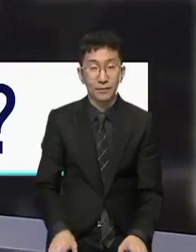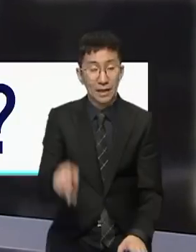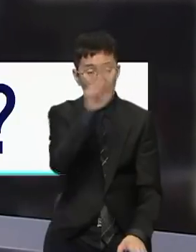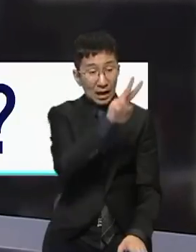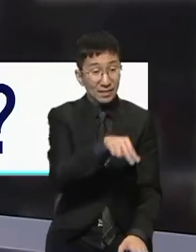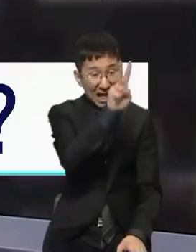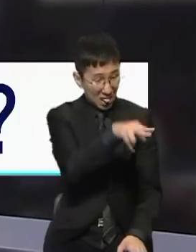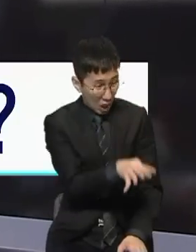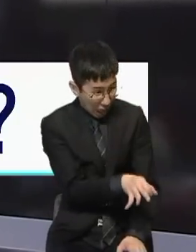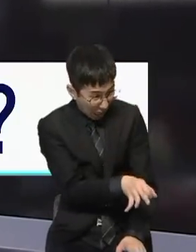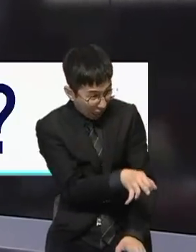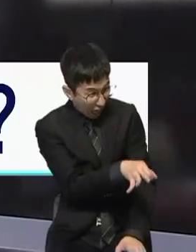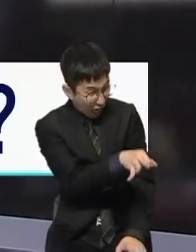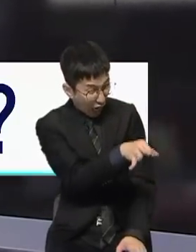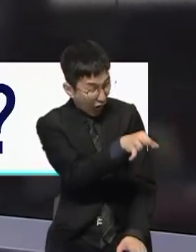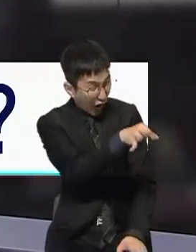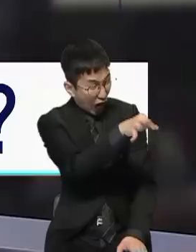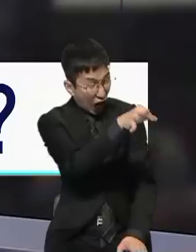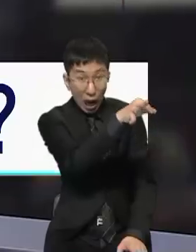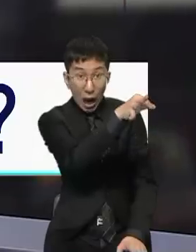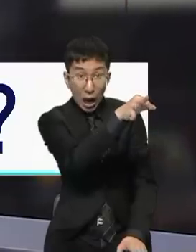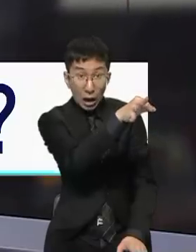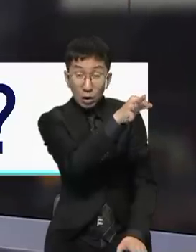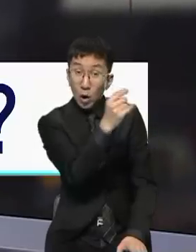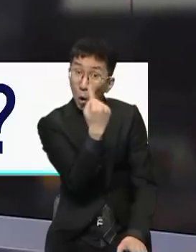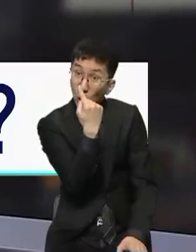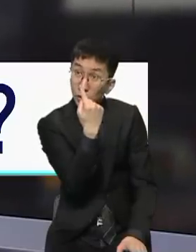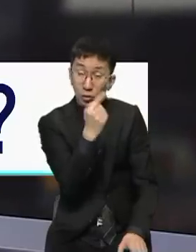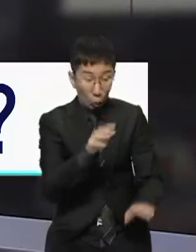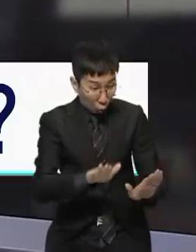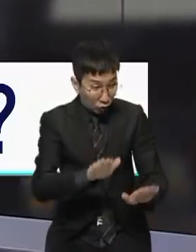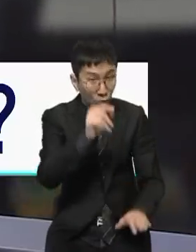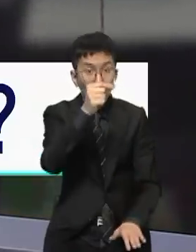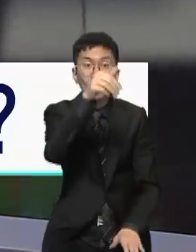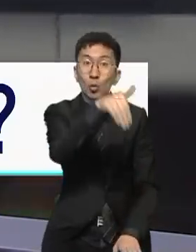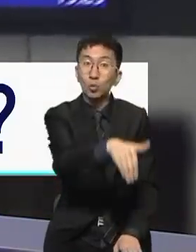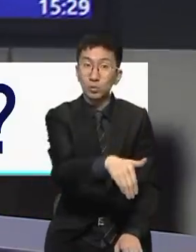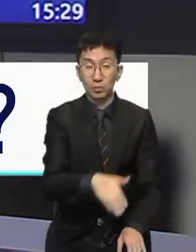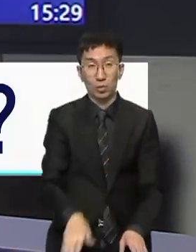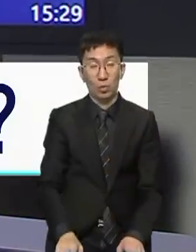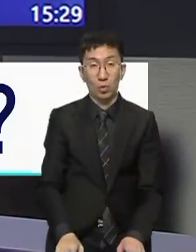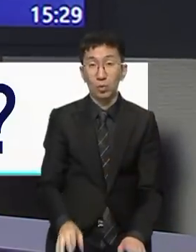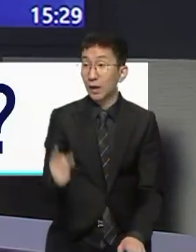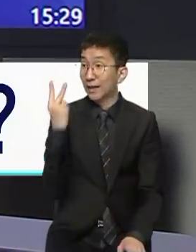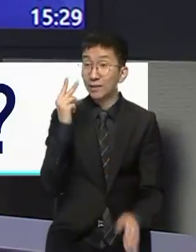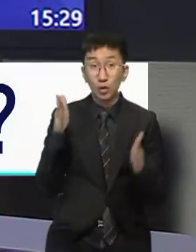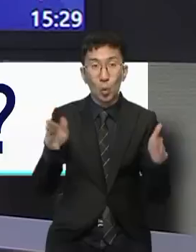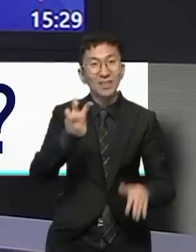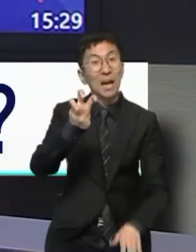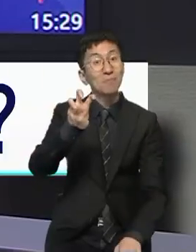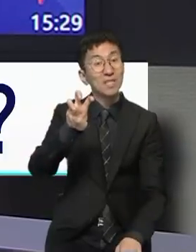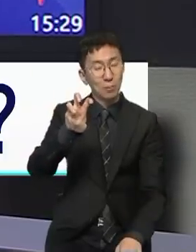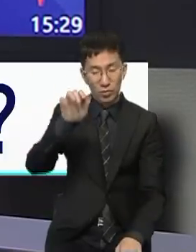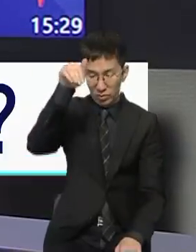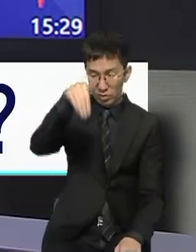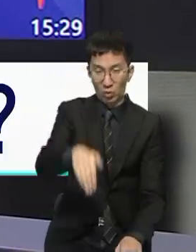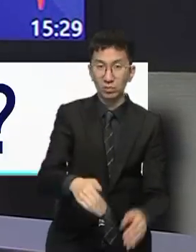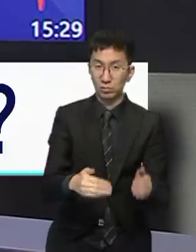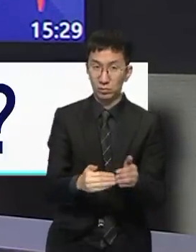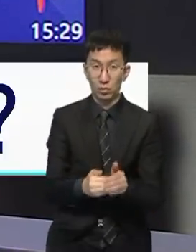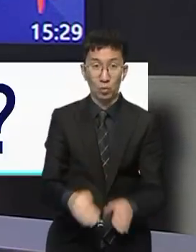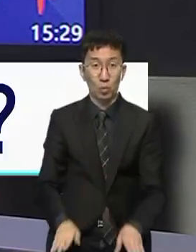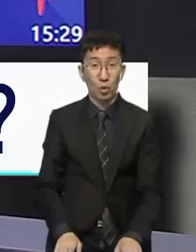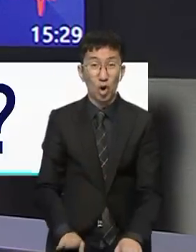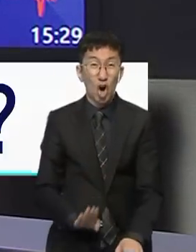네, 무섭게 치솟던 원달러 환율이 어제 오늘은 크게 떨어졌습니다. 이틀 동안 무려 30원